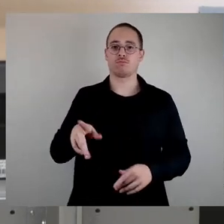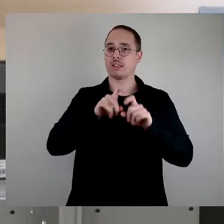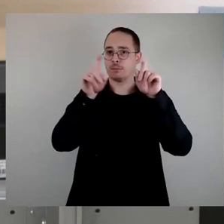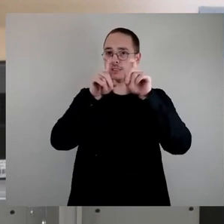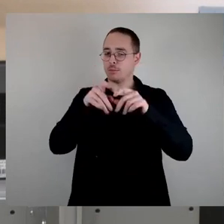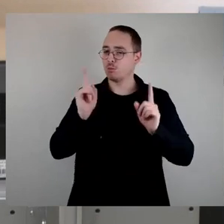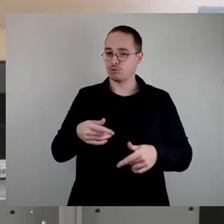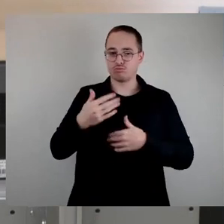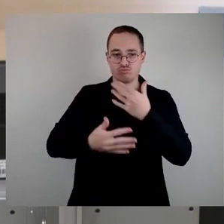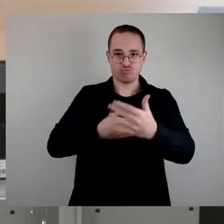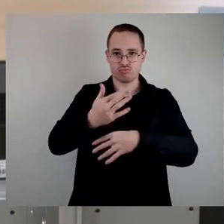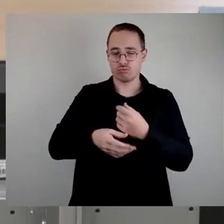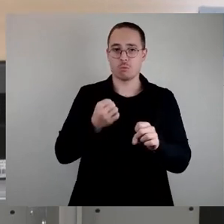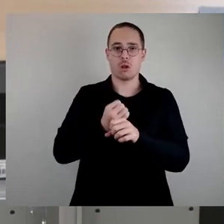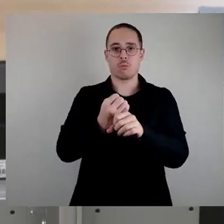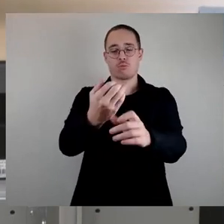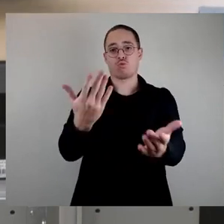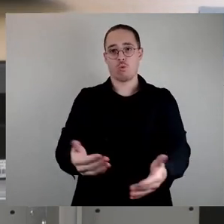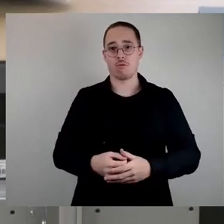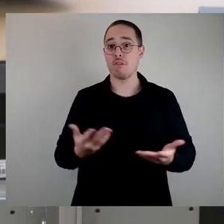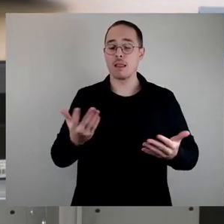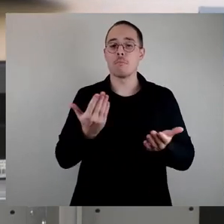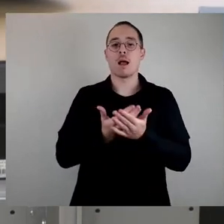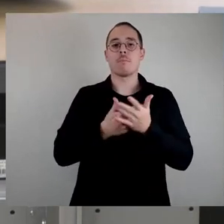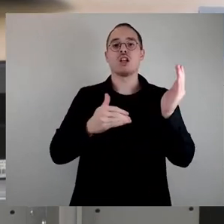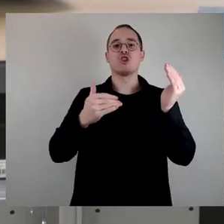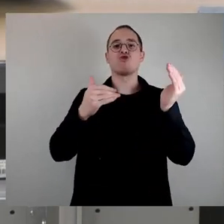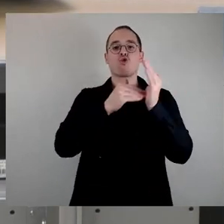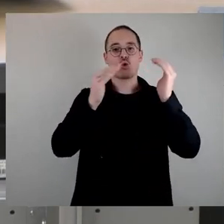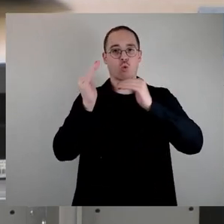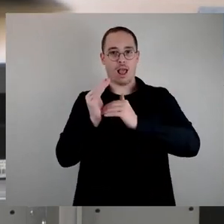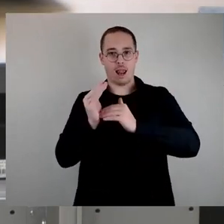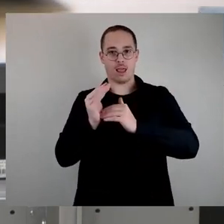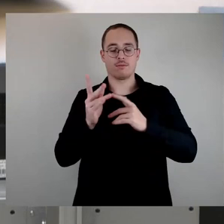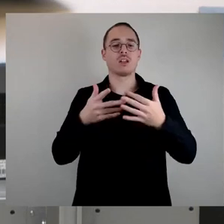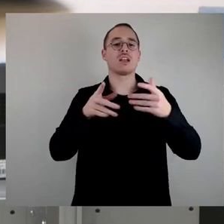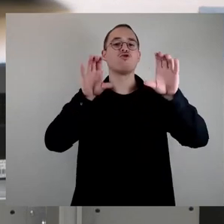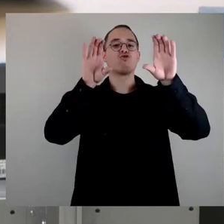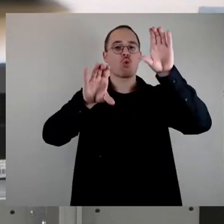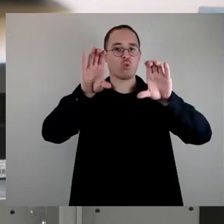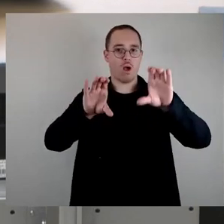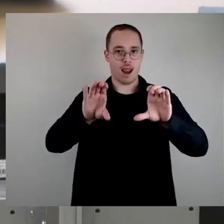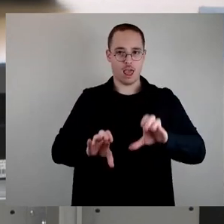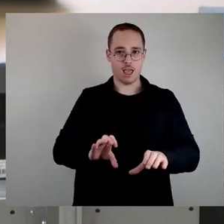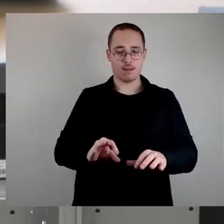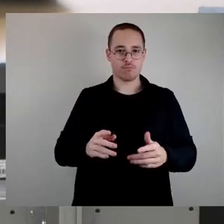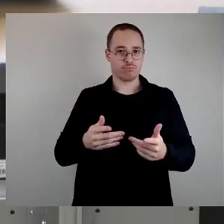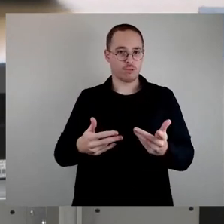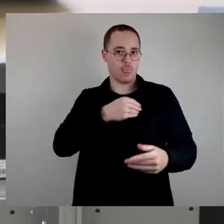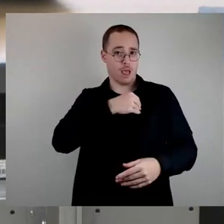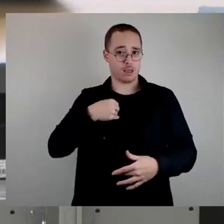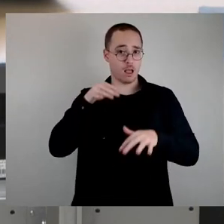eine gewisse strukturelle Benachteiligung der Damen, aber auch viele, viele Potenziale und einen großen Willen, das